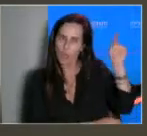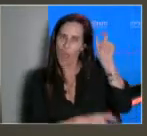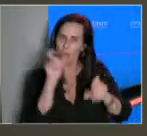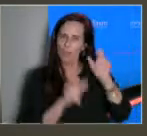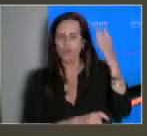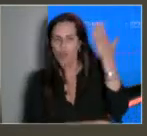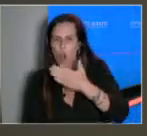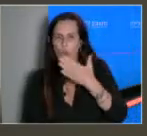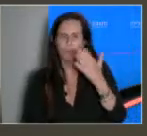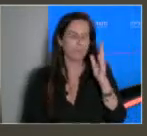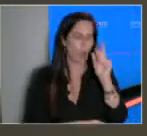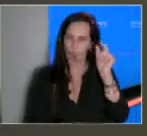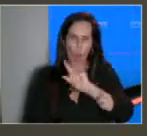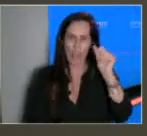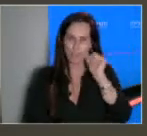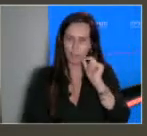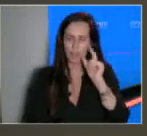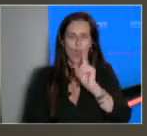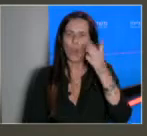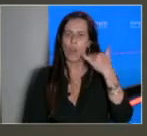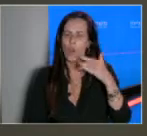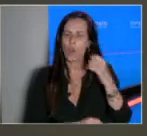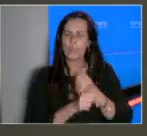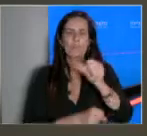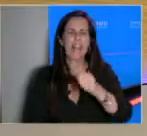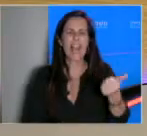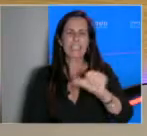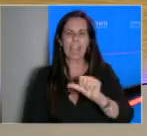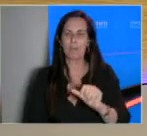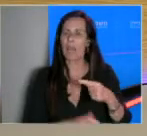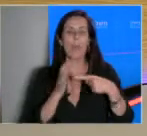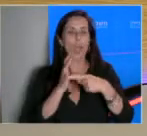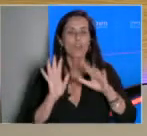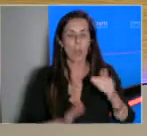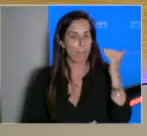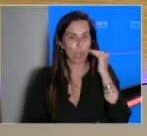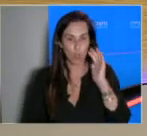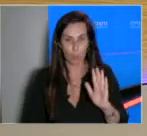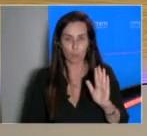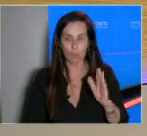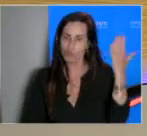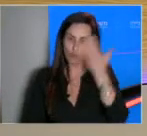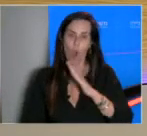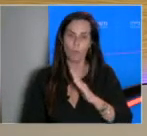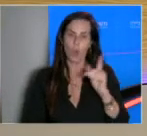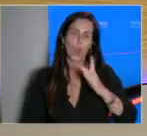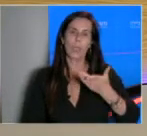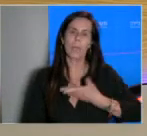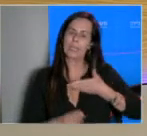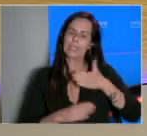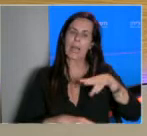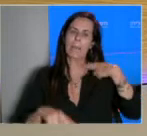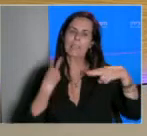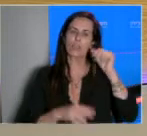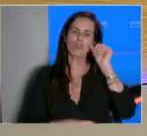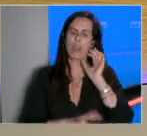אנשים שחורים, כהים, לא לבנים, לא היו עוברים סלקציה. למשל, בארצות הברית, שחורים לא קיבלו כניסה